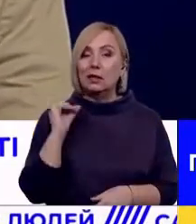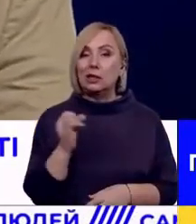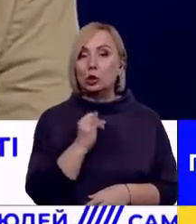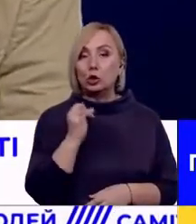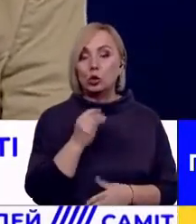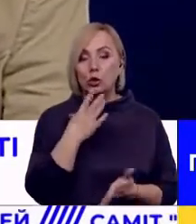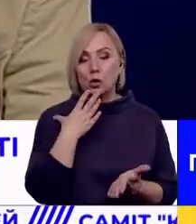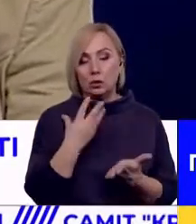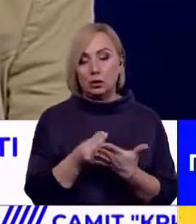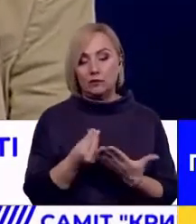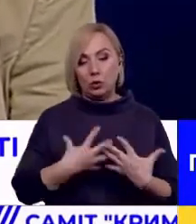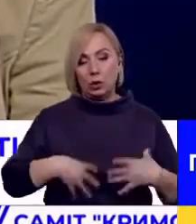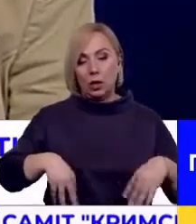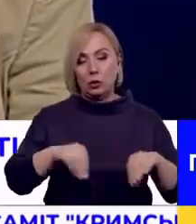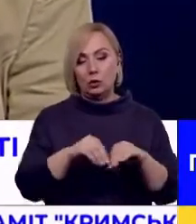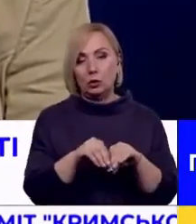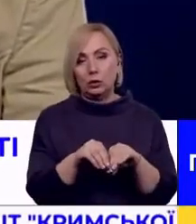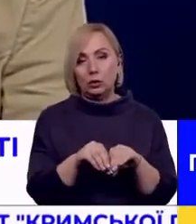родини із